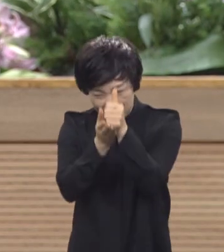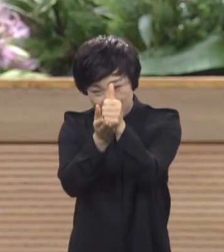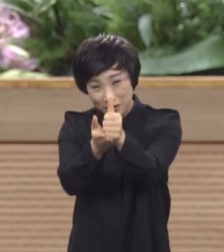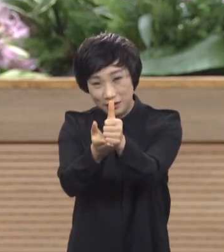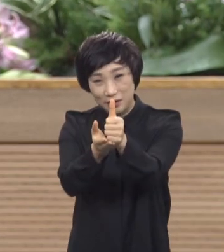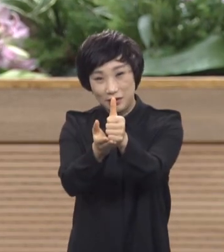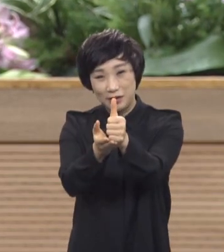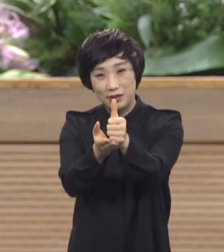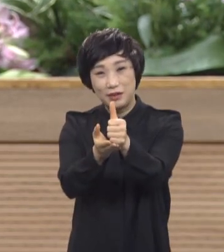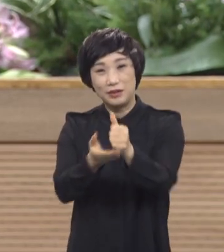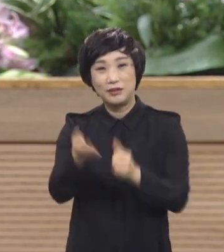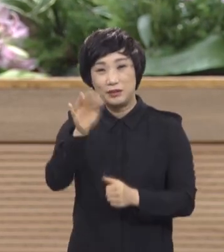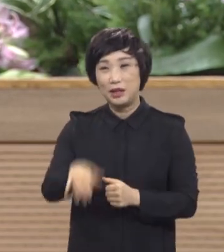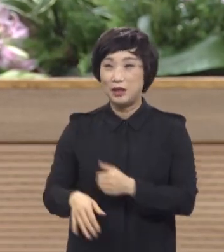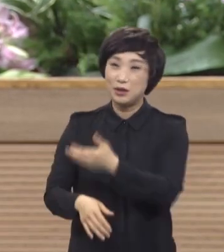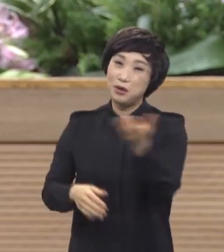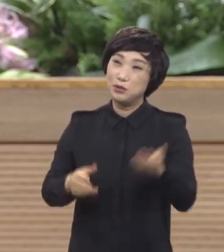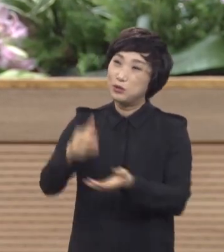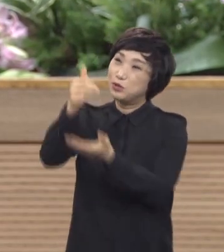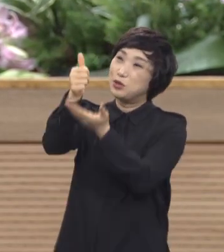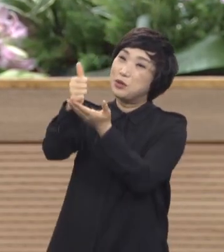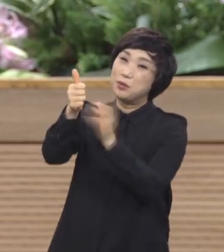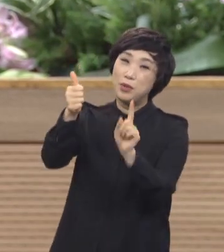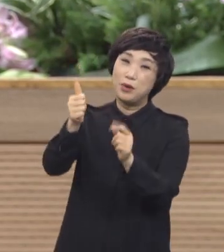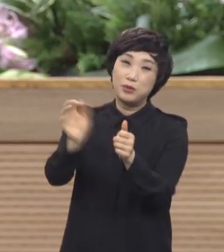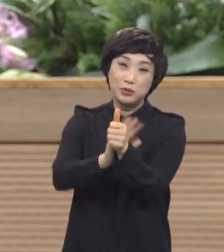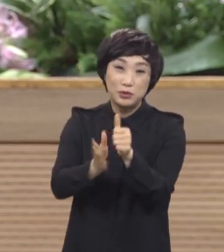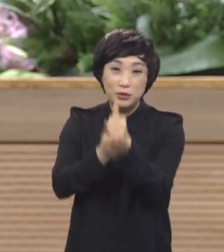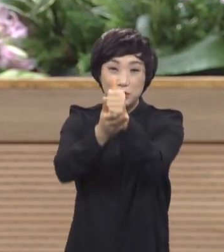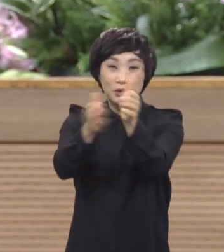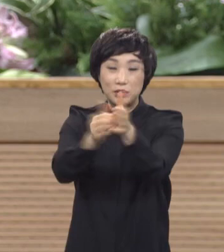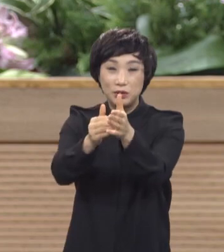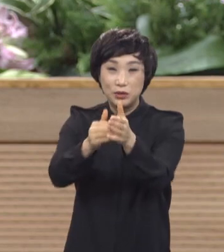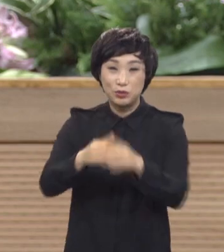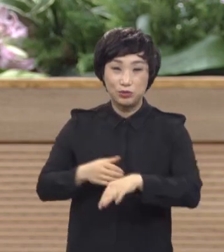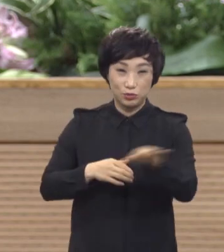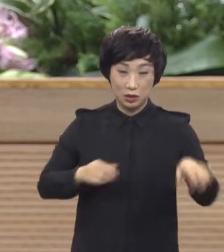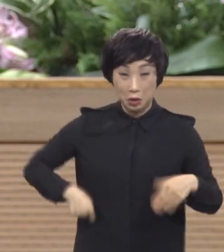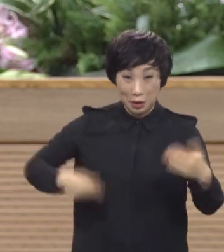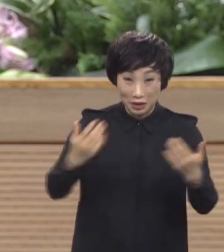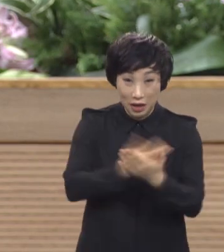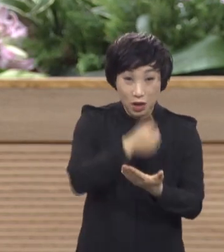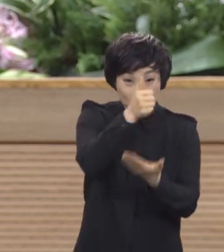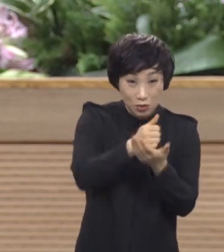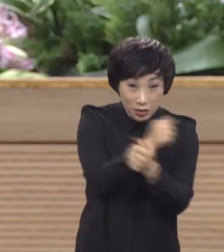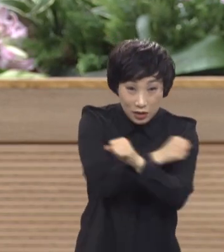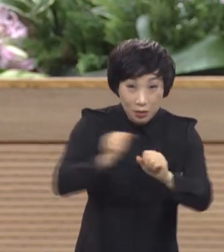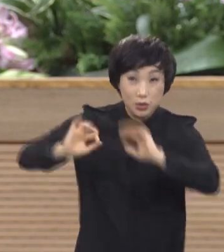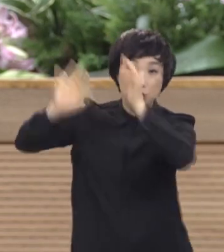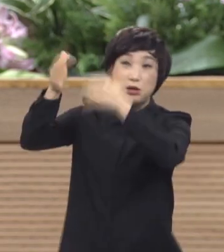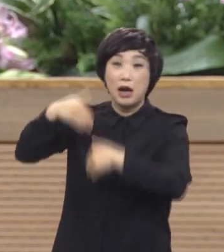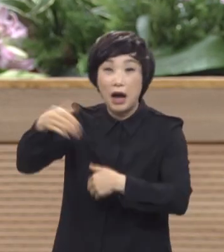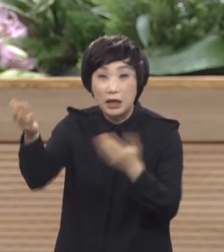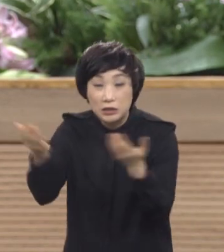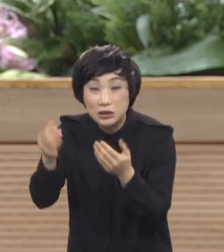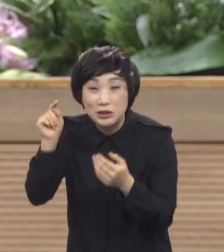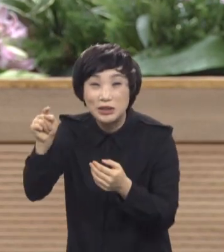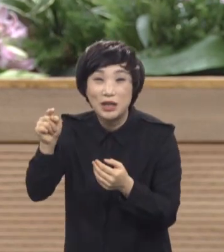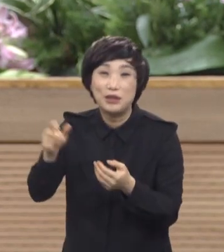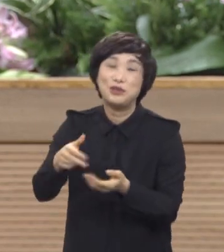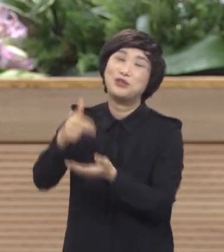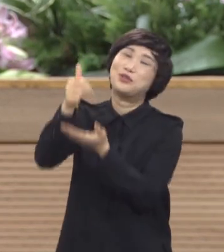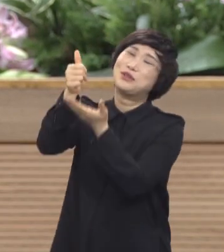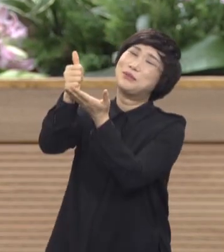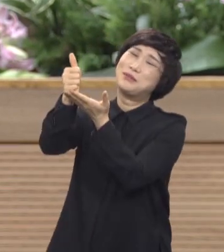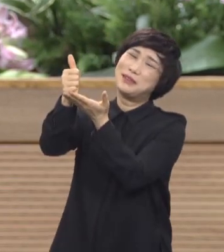그런데 우리 주님은 대접하시고 우리가 회귀하고 제사 안 받고 천국 가는 그것이